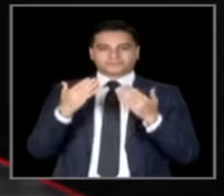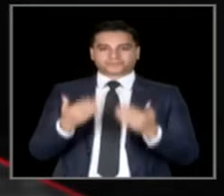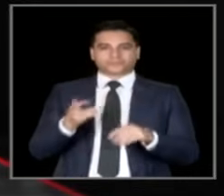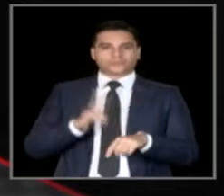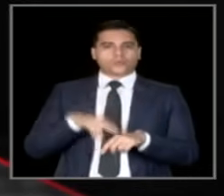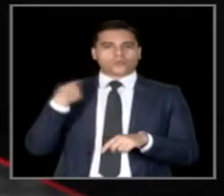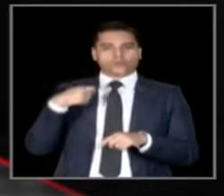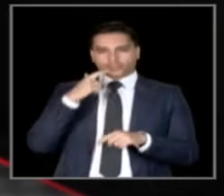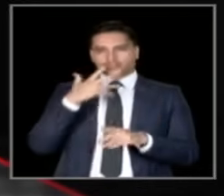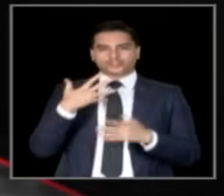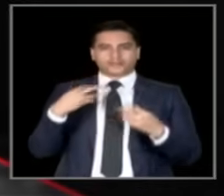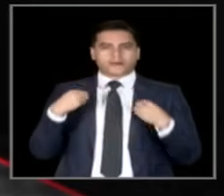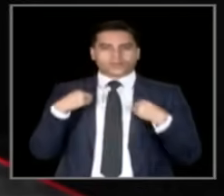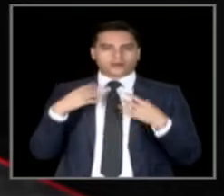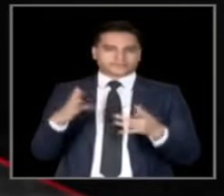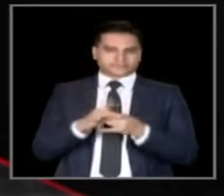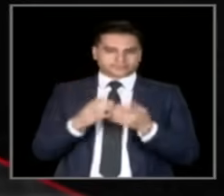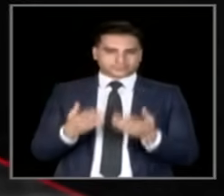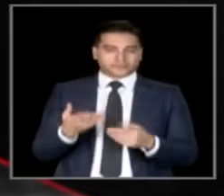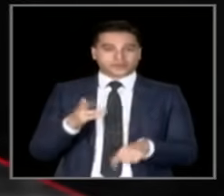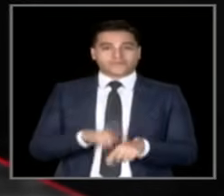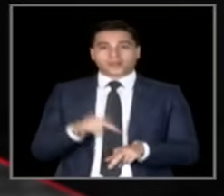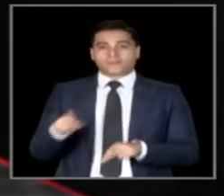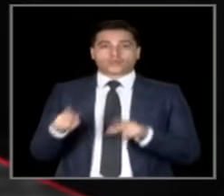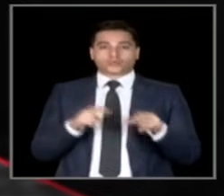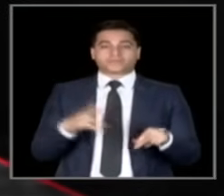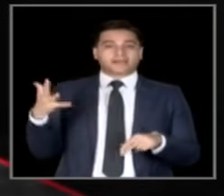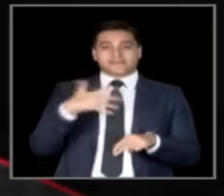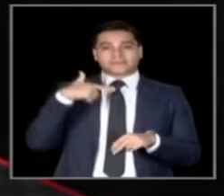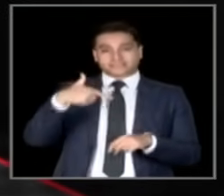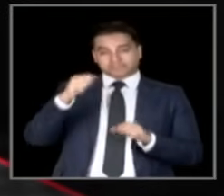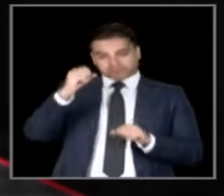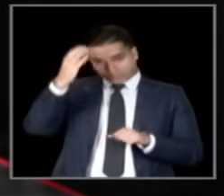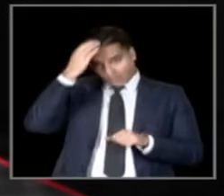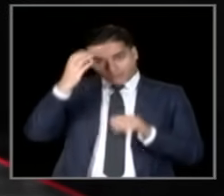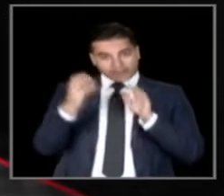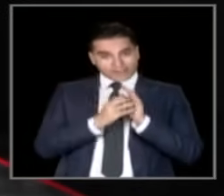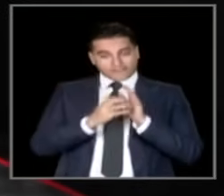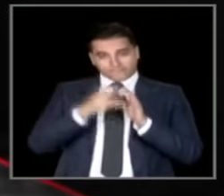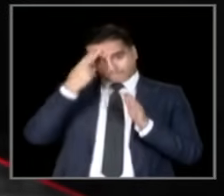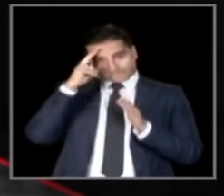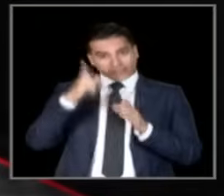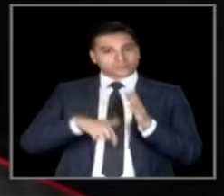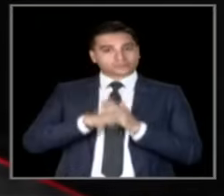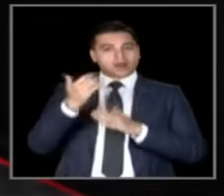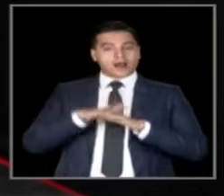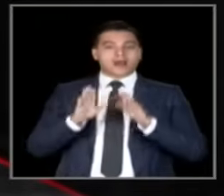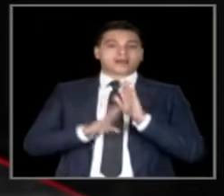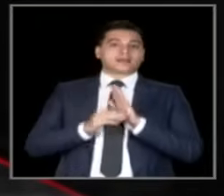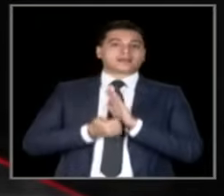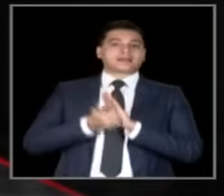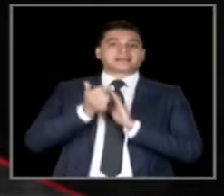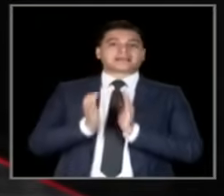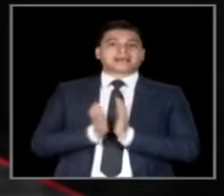بنك اهل مصر، ووزارة الشباب والرياضة. في الموسم السادس من العباقرة جامعات، مين يا ترى اللي حيفوز